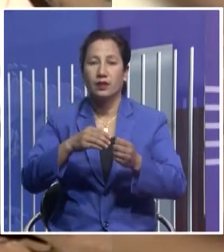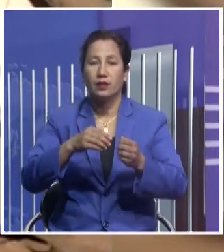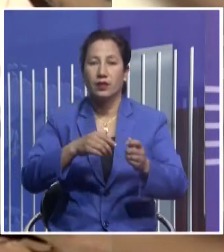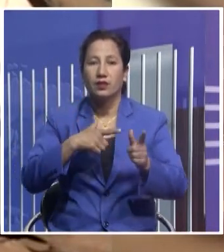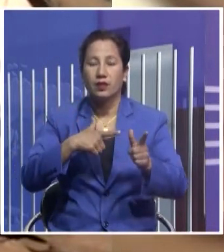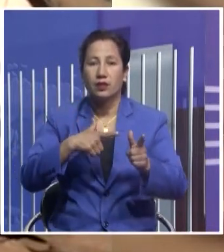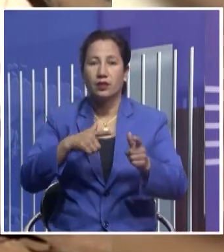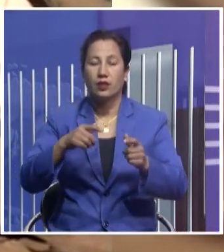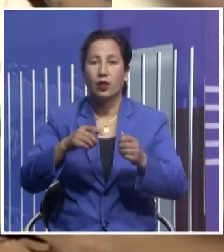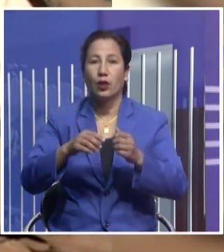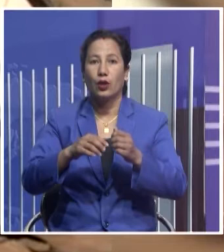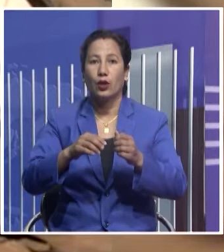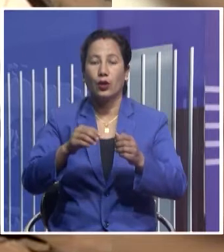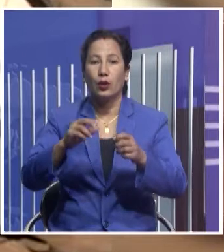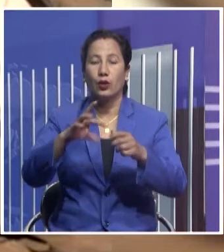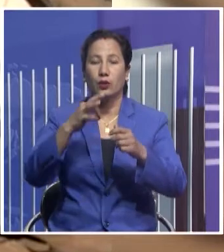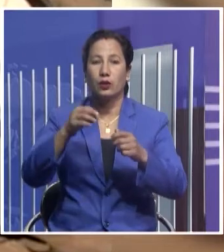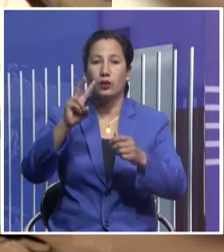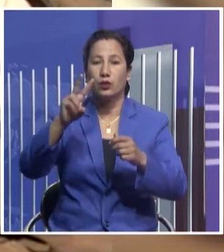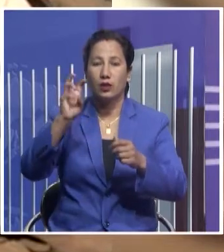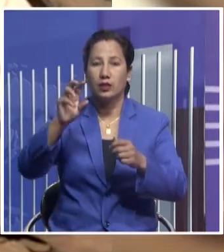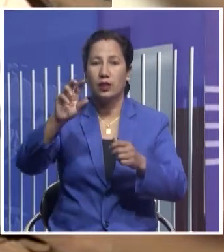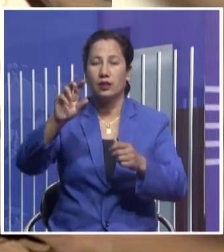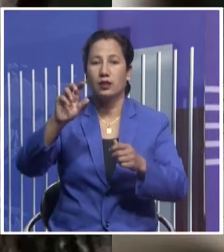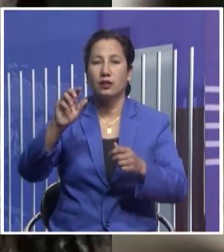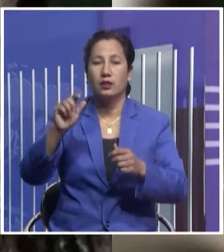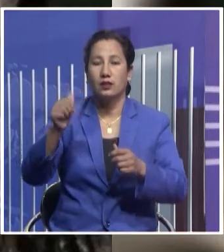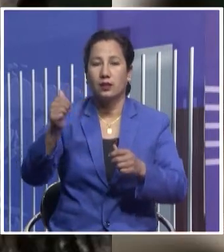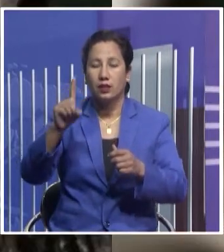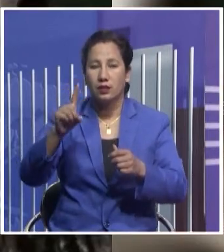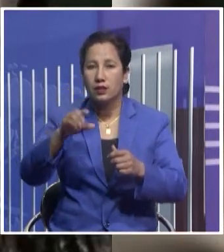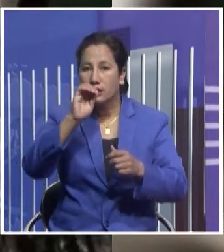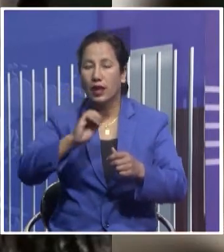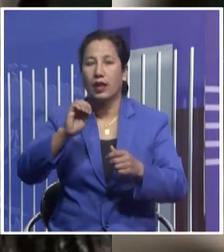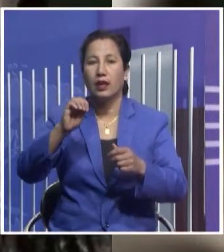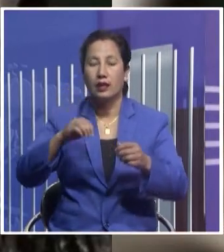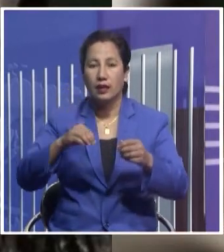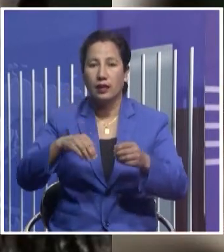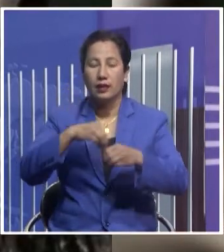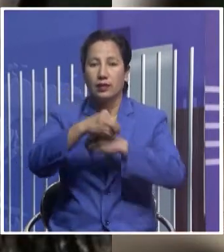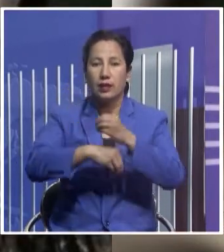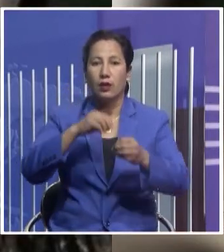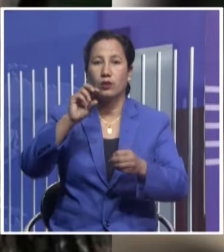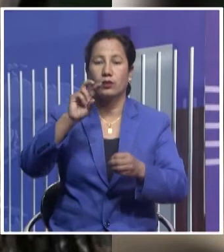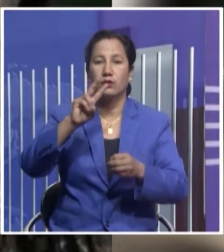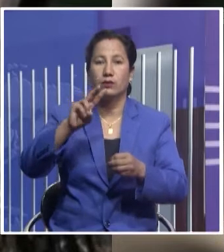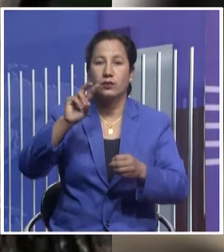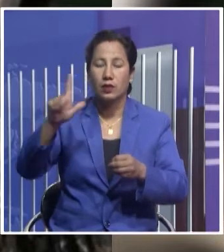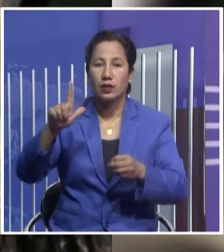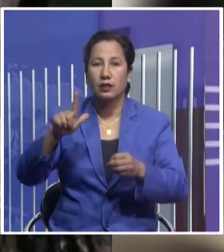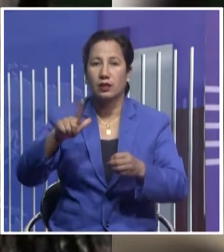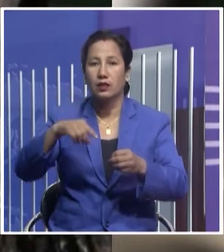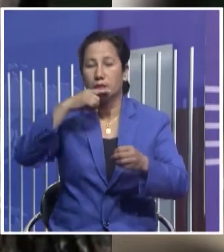बेला 2061 साल साउन 27 गते नौमुलेको द्वारीमा तत्कालीनी विद्रोही